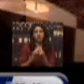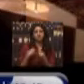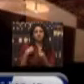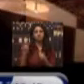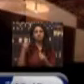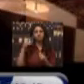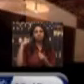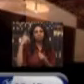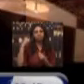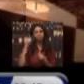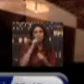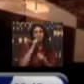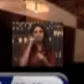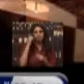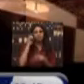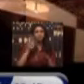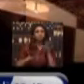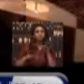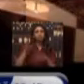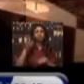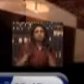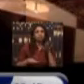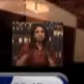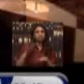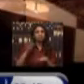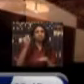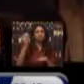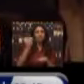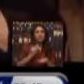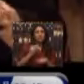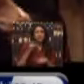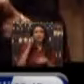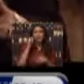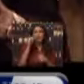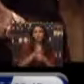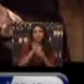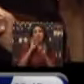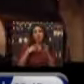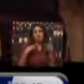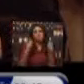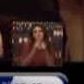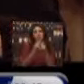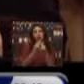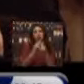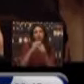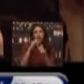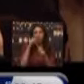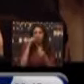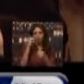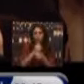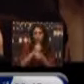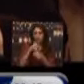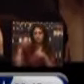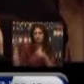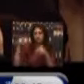وقعدت الحقيقة اوزنها في دماغي. ليه؟ عشان اكون معاه